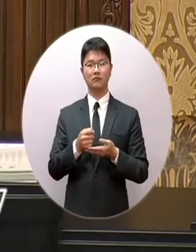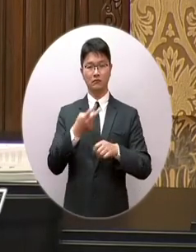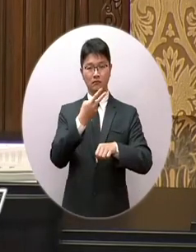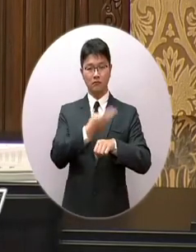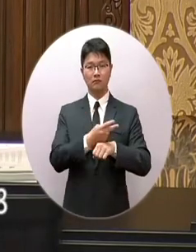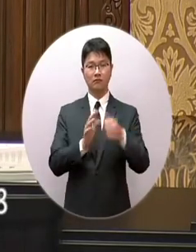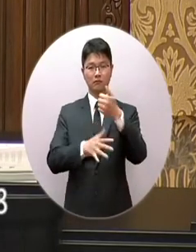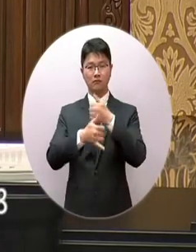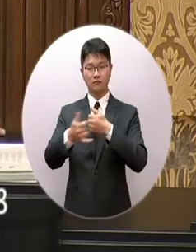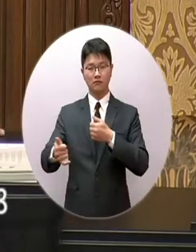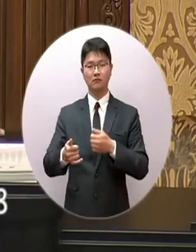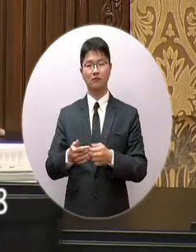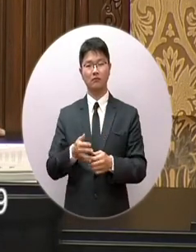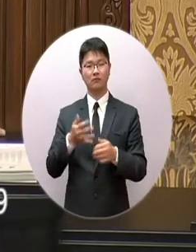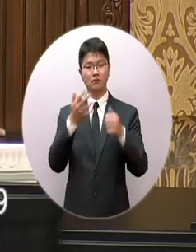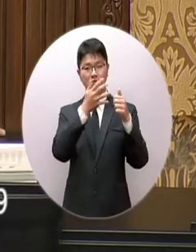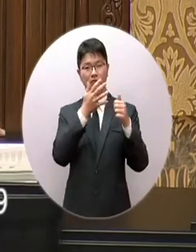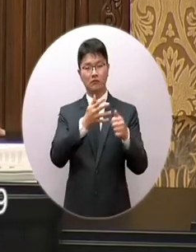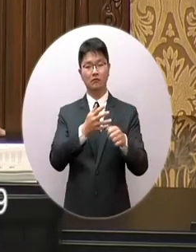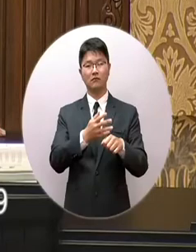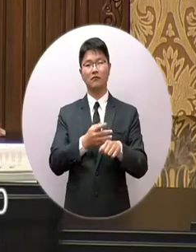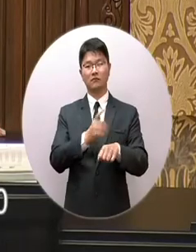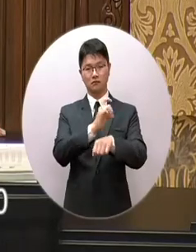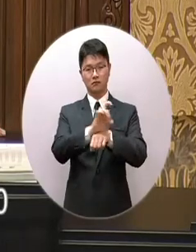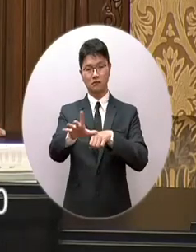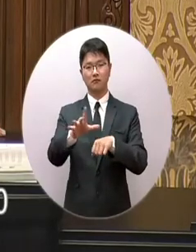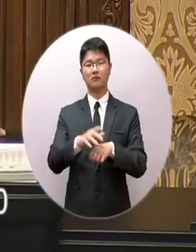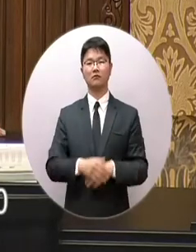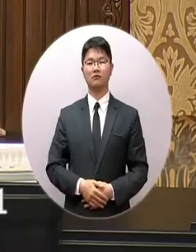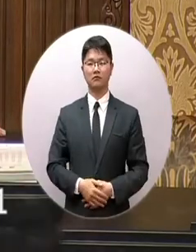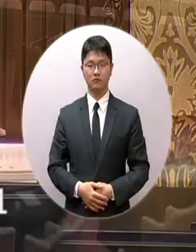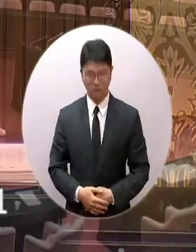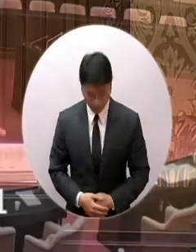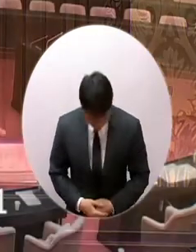员明才执行，时间15分钟。